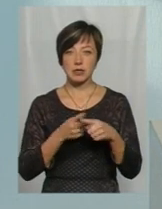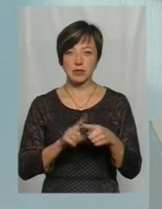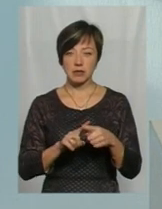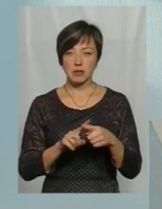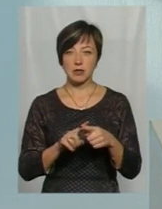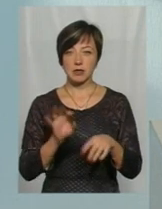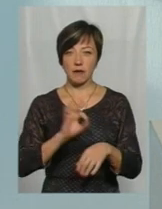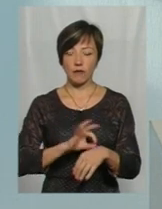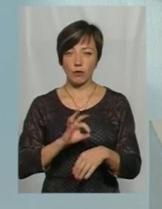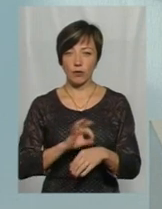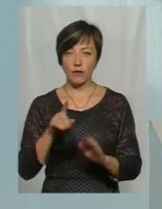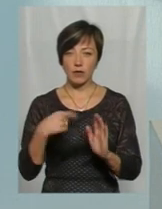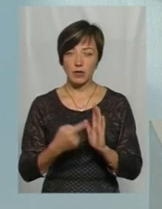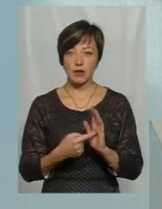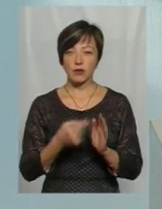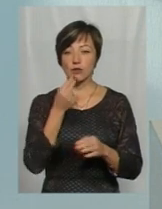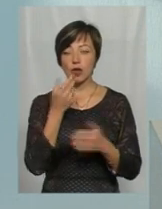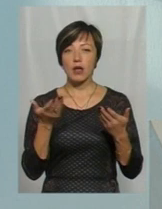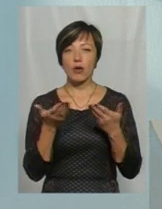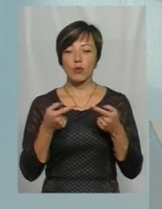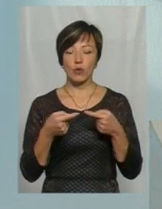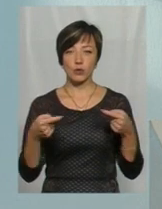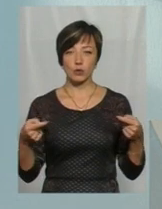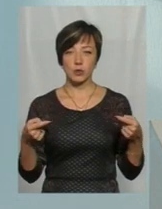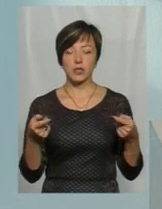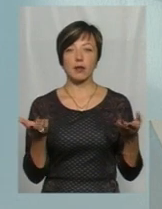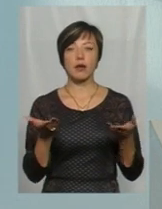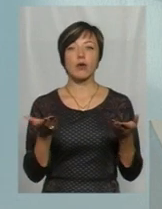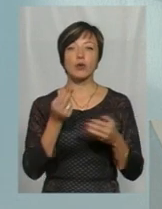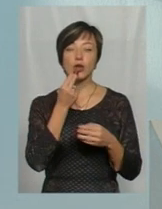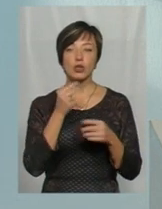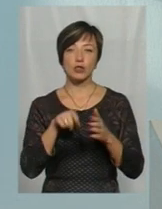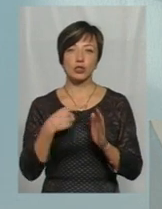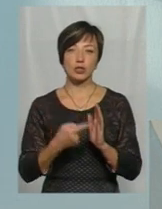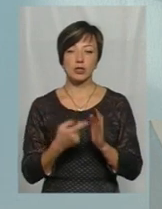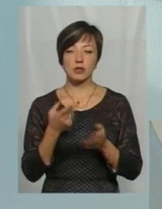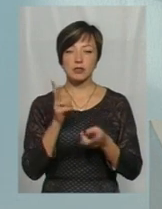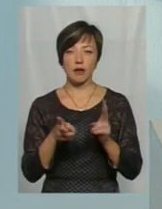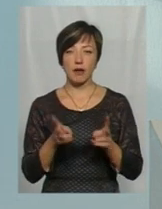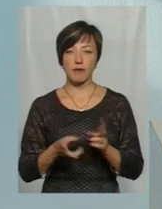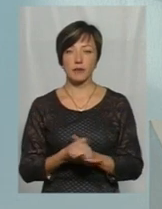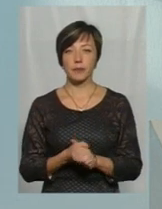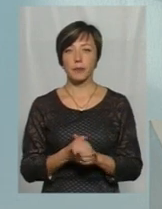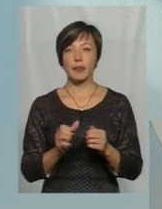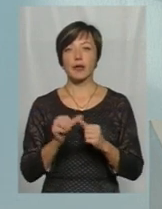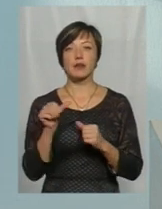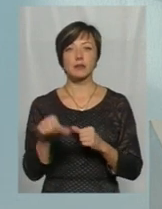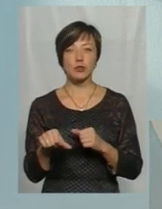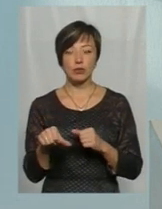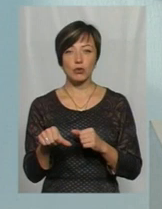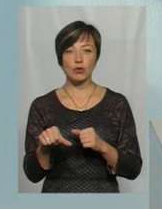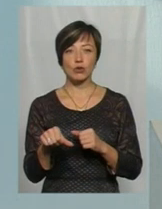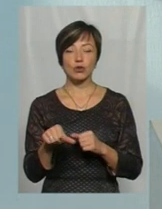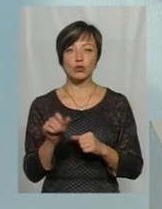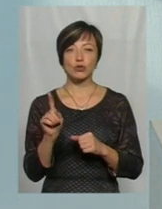пацієнт захворювання? З вживанням якої продукції, якої їжі, якої страви? Крім того, значить,